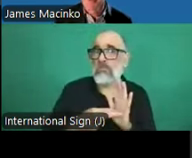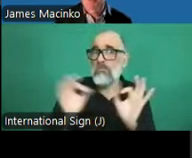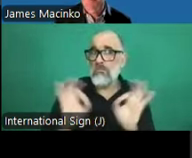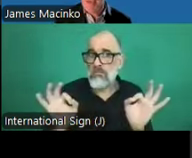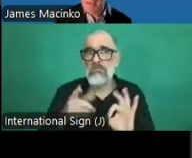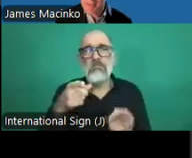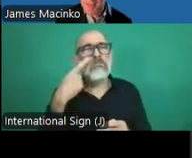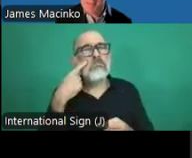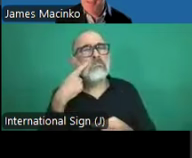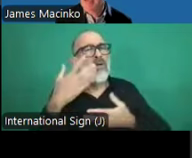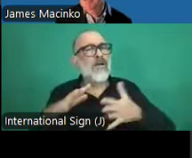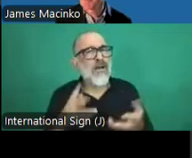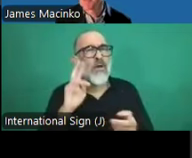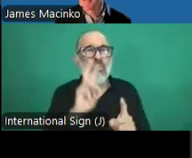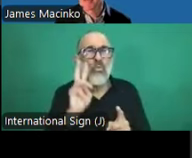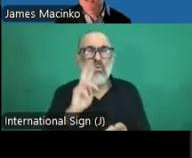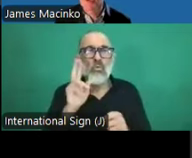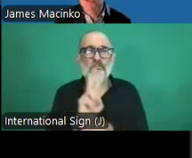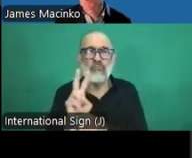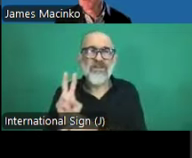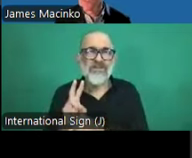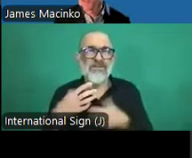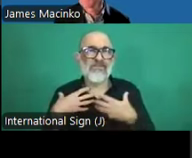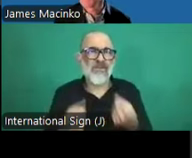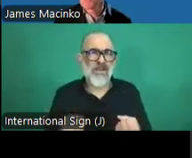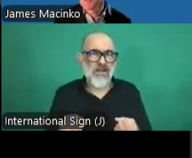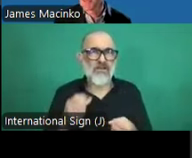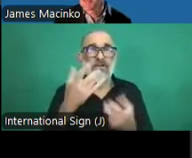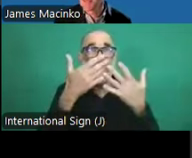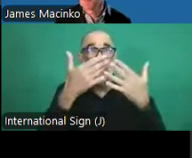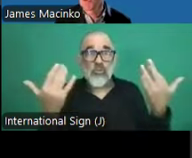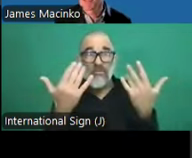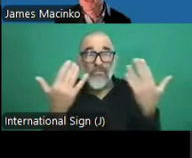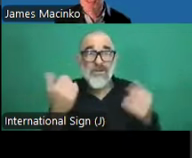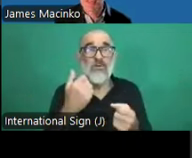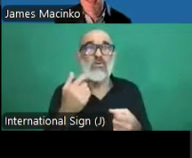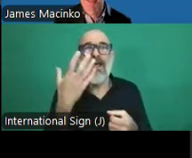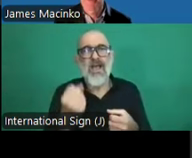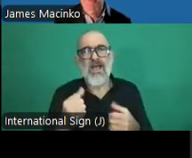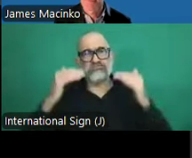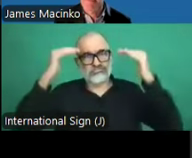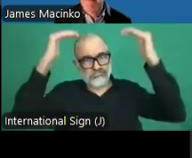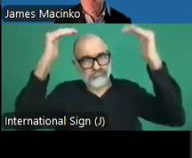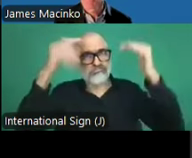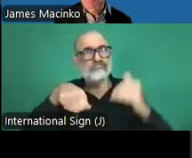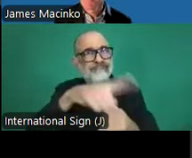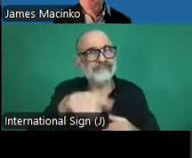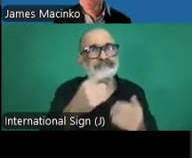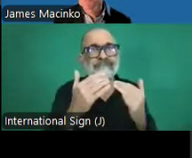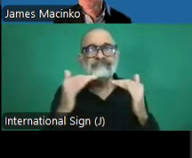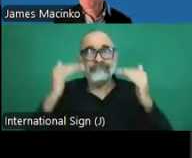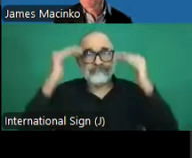de recevoir des soins de santé. C'est quelque chose qui est très utile pour